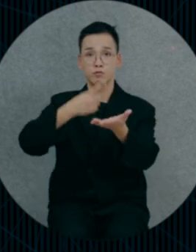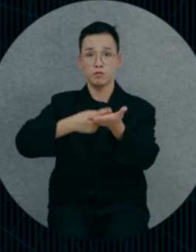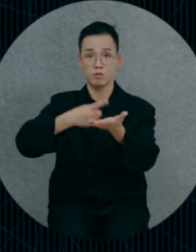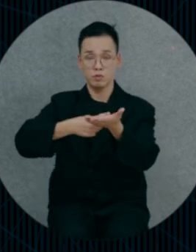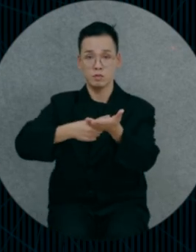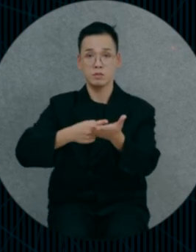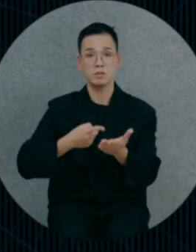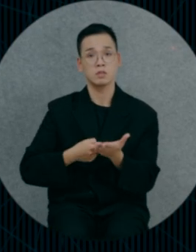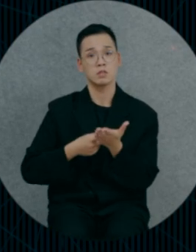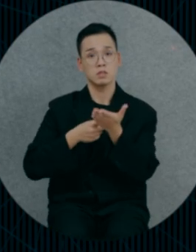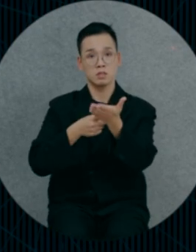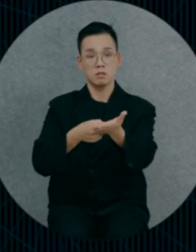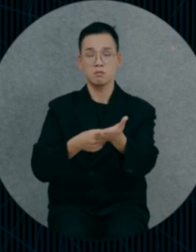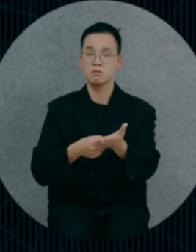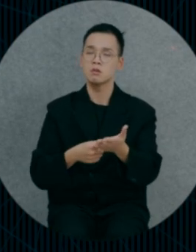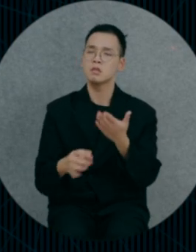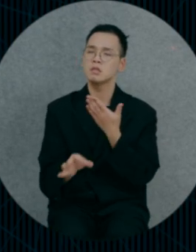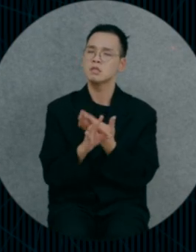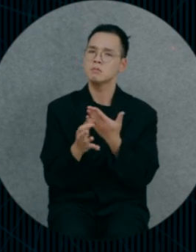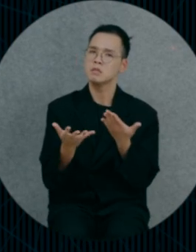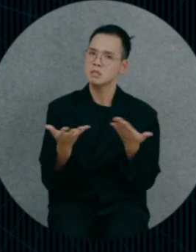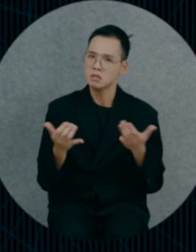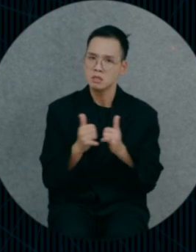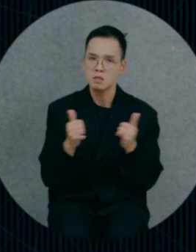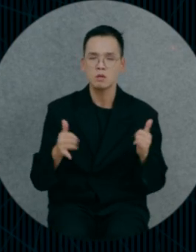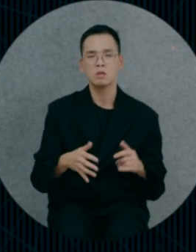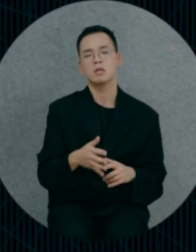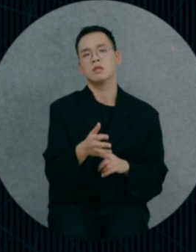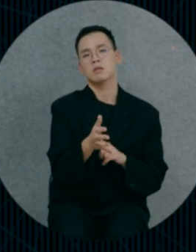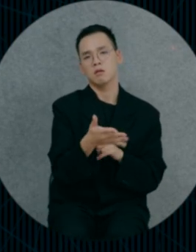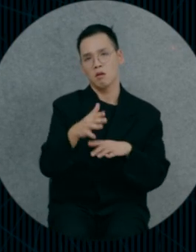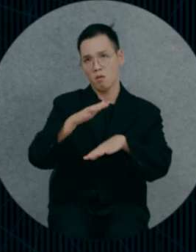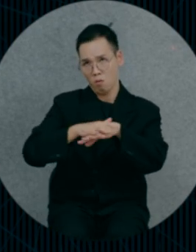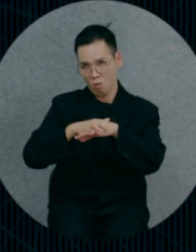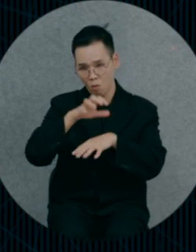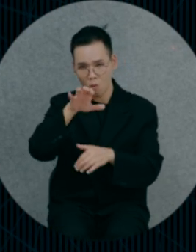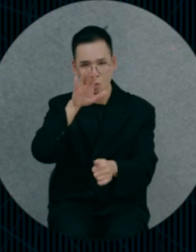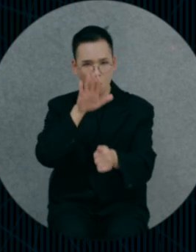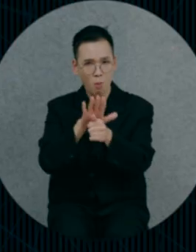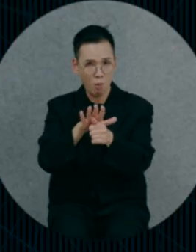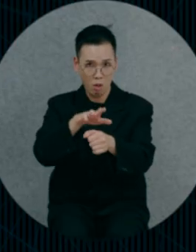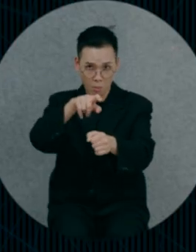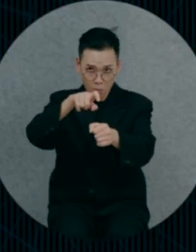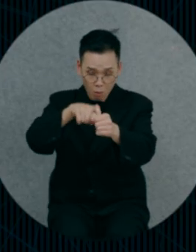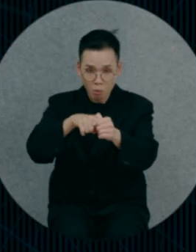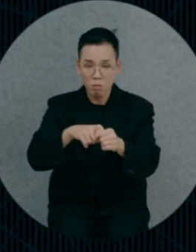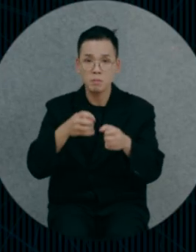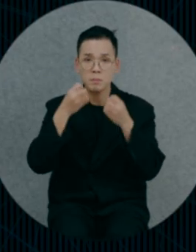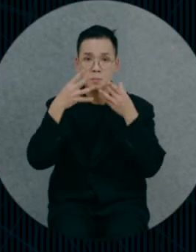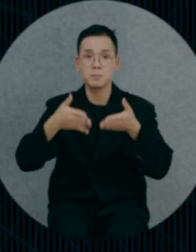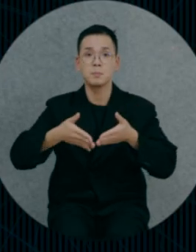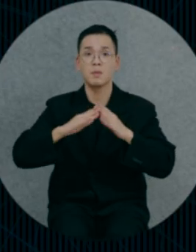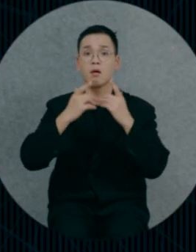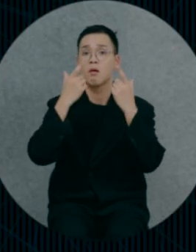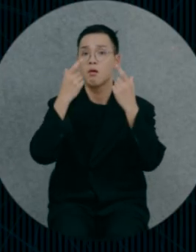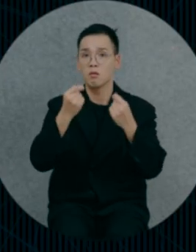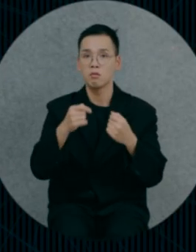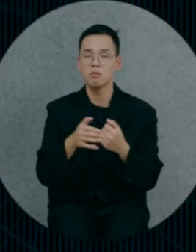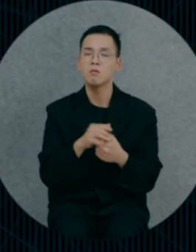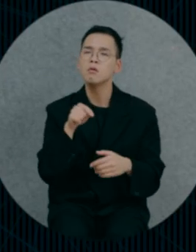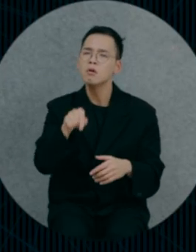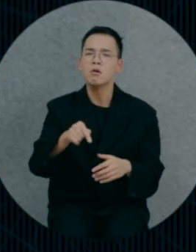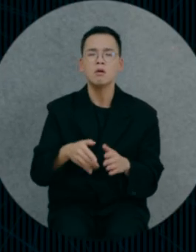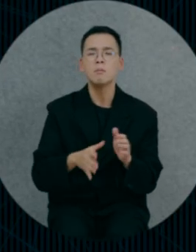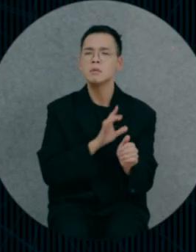국무총리에 대하여 계절 근로자 제도가 농어촌 노동력 확보를 위한 제도인 점을 고려, 정책 수립 및 제도